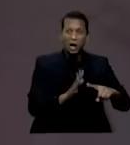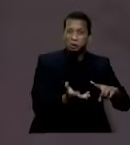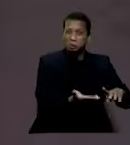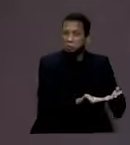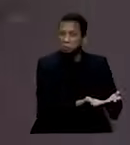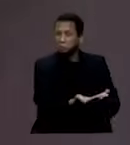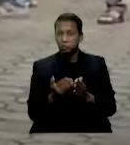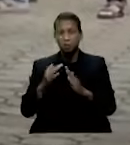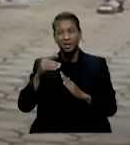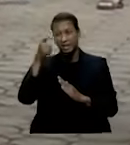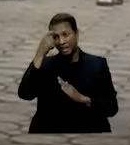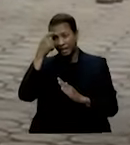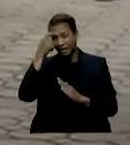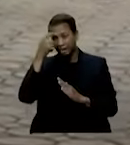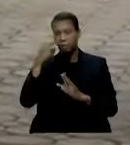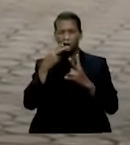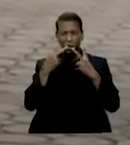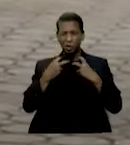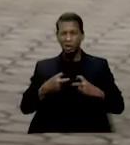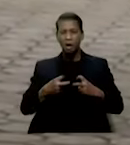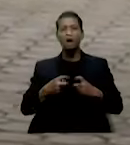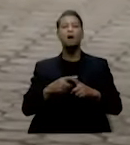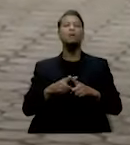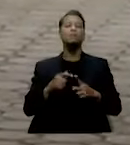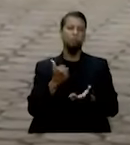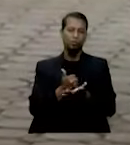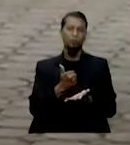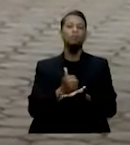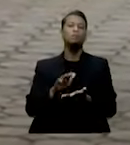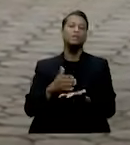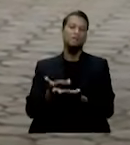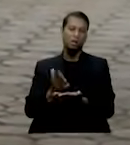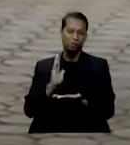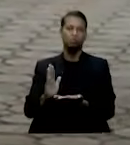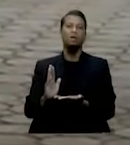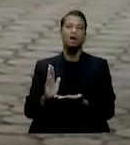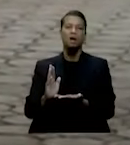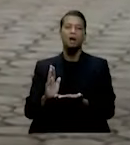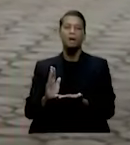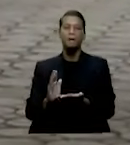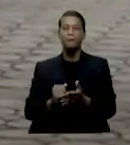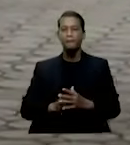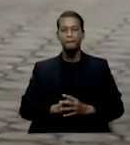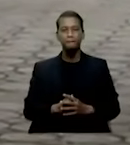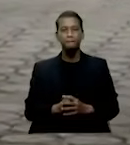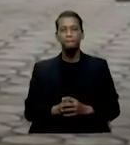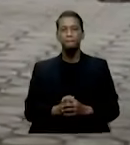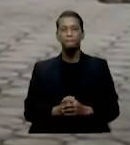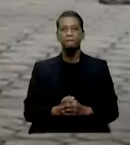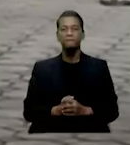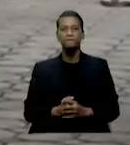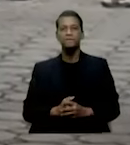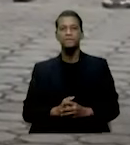untuk dicek kondisinya, namun memang sudah ditemukan tidak bernyawa ketika di kediamannya. Dan saat